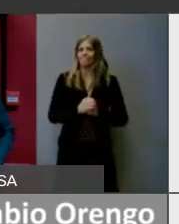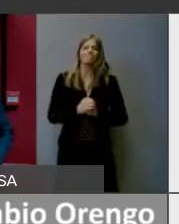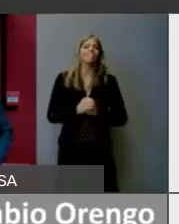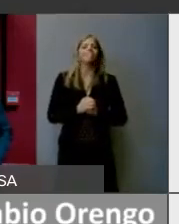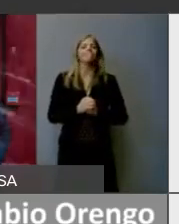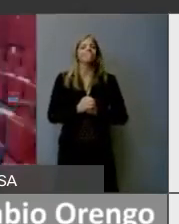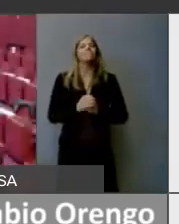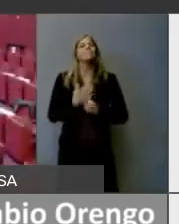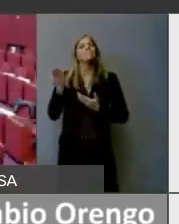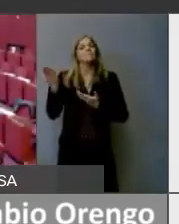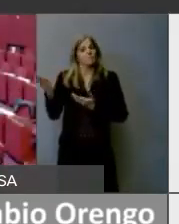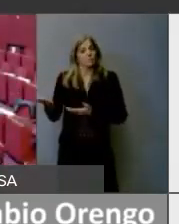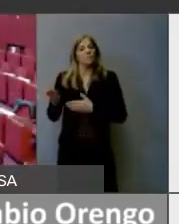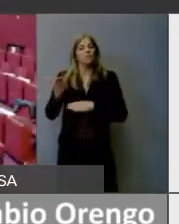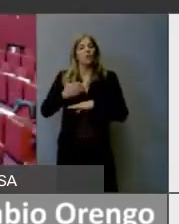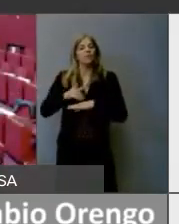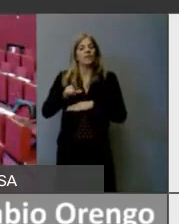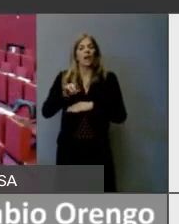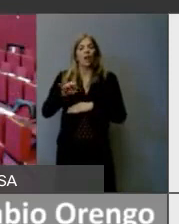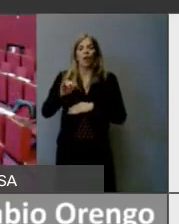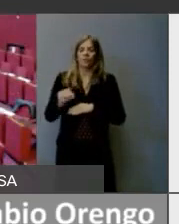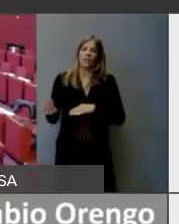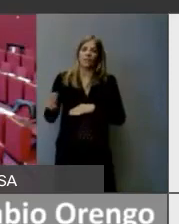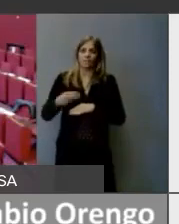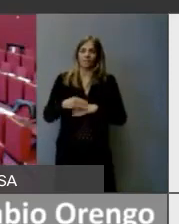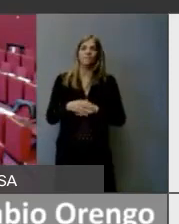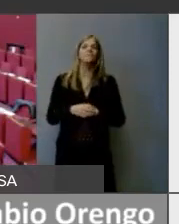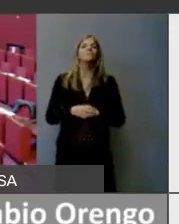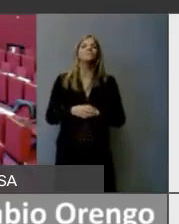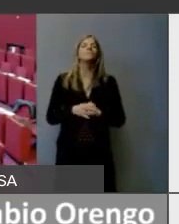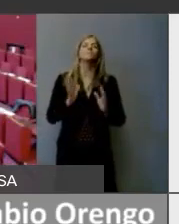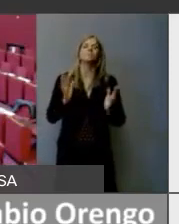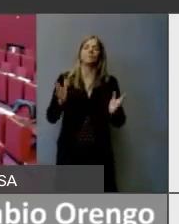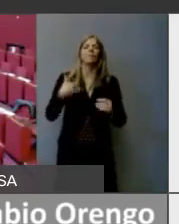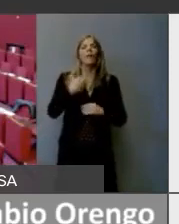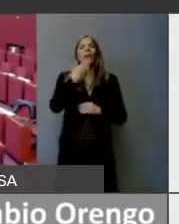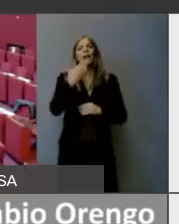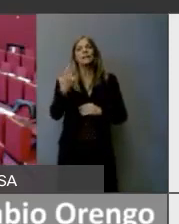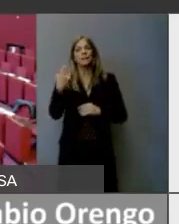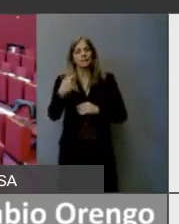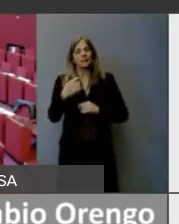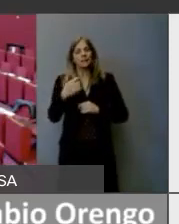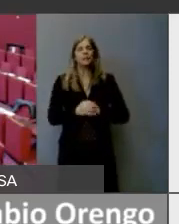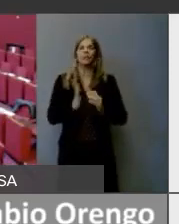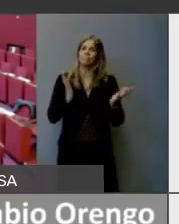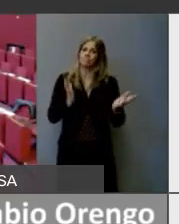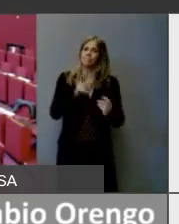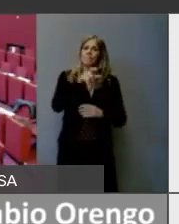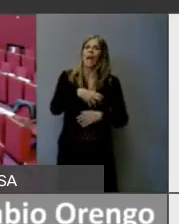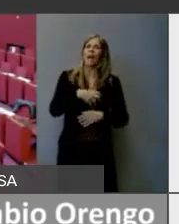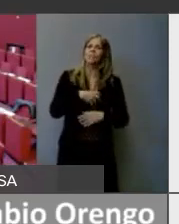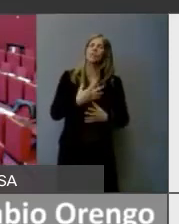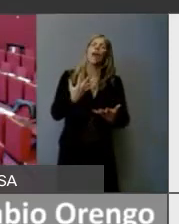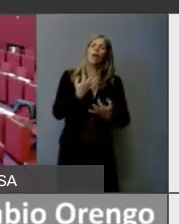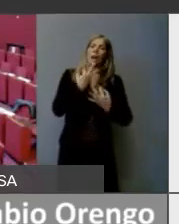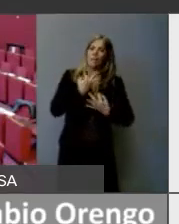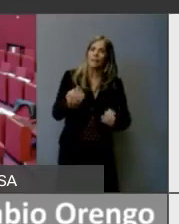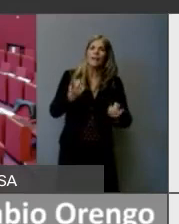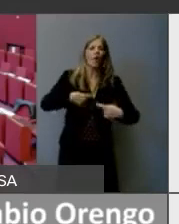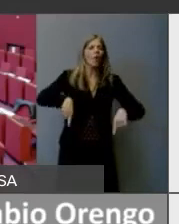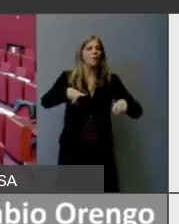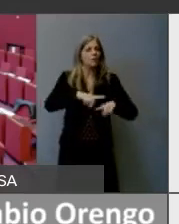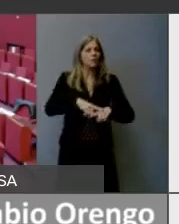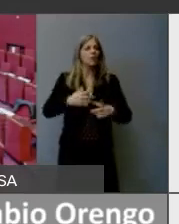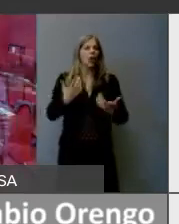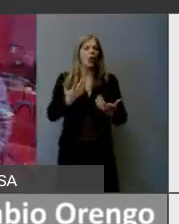Prego per la replica, consigliere Lopez. Allora, grazie Presidente. Assessore, bene la commissione consigliare, visto che abbiamo